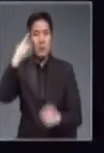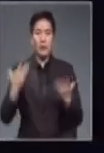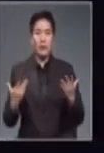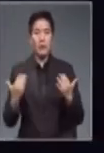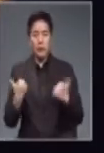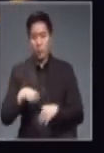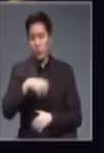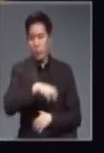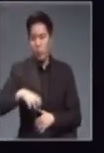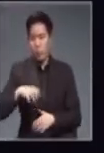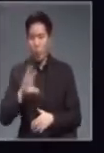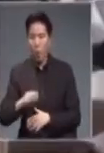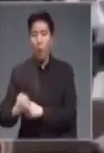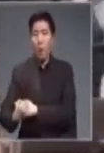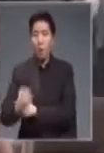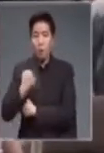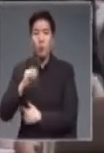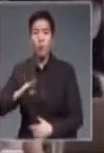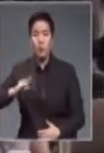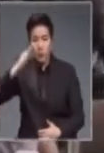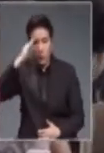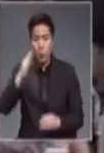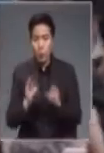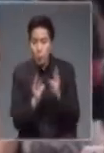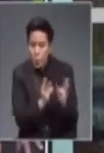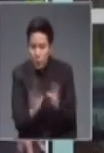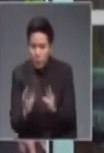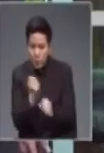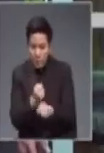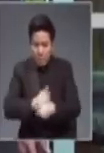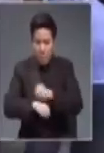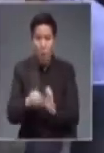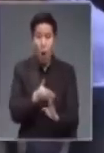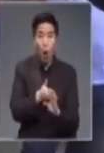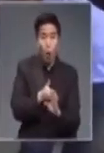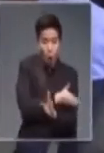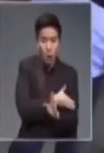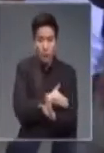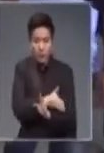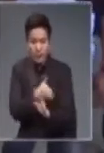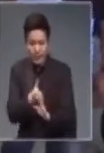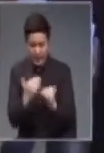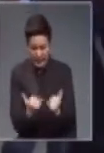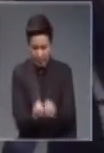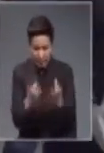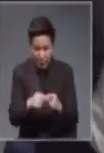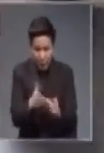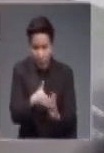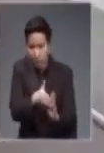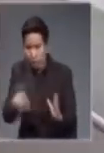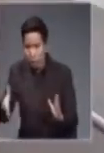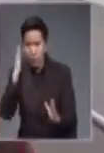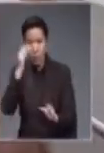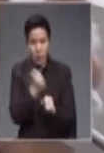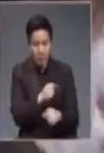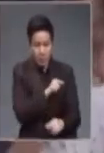และบางแห่งก็กำลังเพิ่งเริ่มนะครับส่วนบางแห่งที่ยังไม่เคยดำเนินการก็ถึงเวลาแล้วนะครับที่เราจะต้องร่วมแรงร่วมใจกันสร้างผลสำฤท